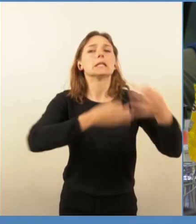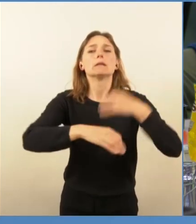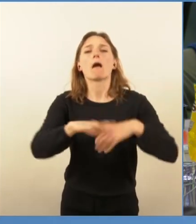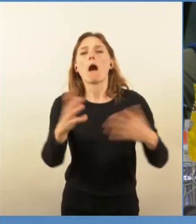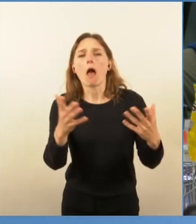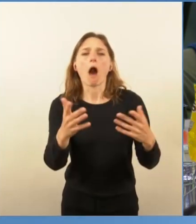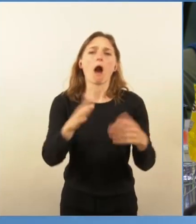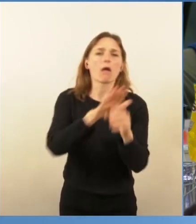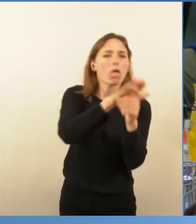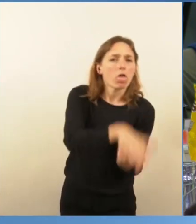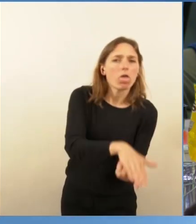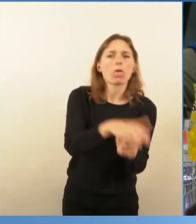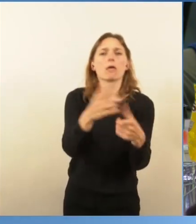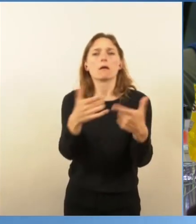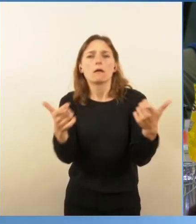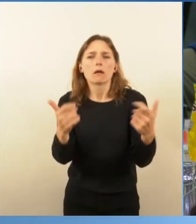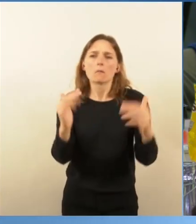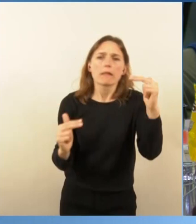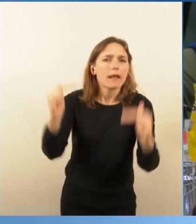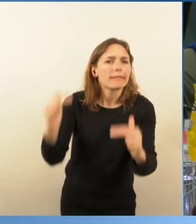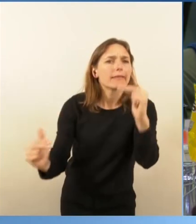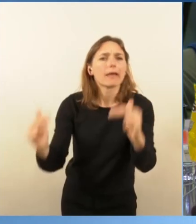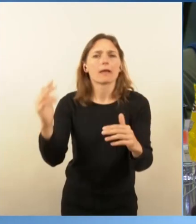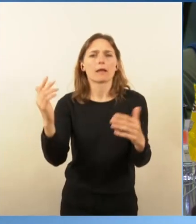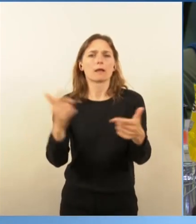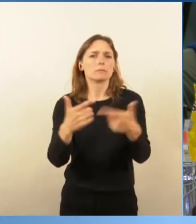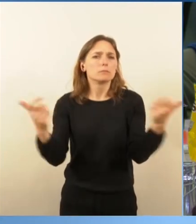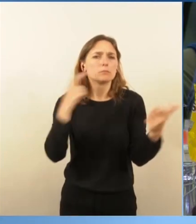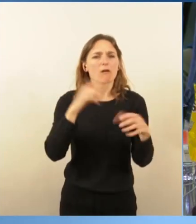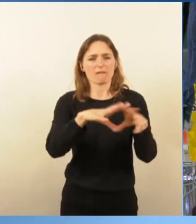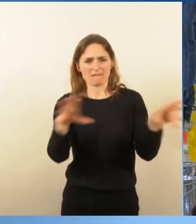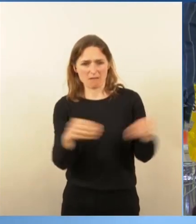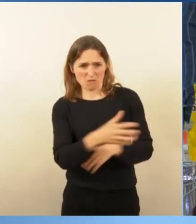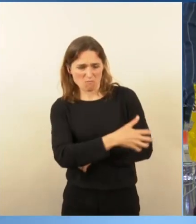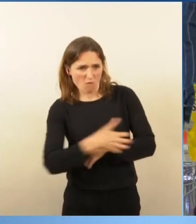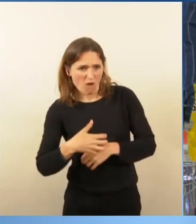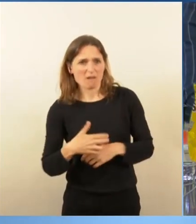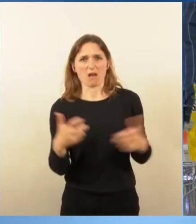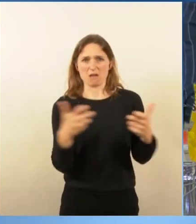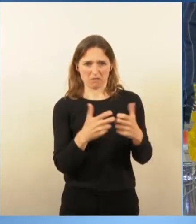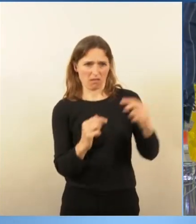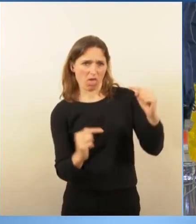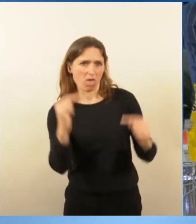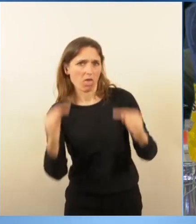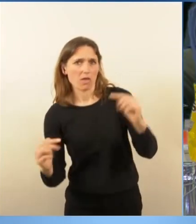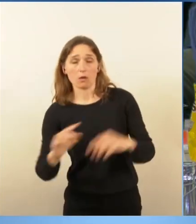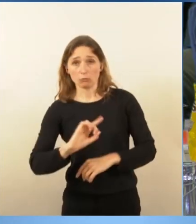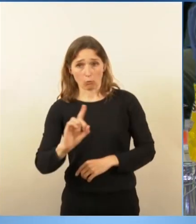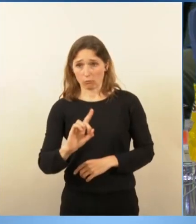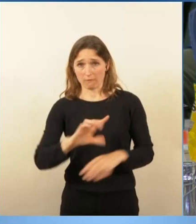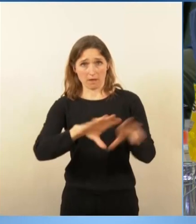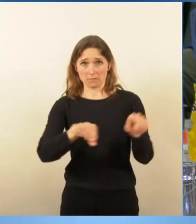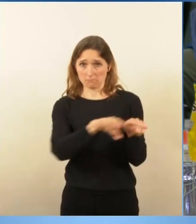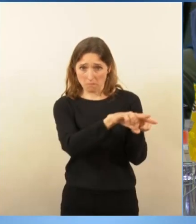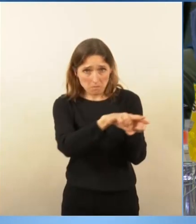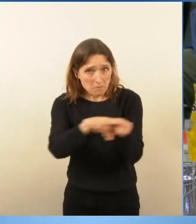discriminant de de faire des tarifs seulement pour les familles les plus pauvres non ce sont toutes les familles à qui nous demandons